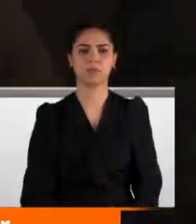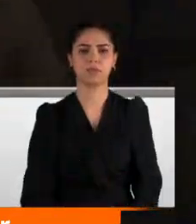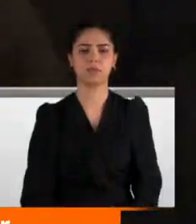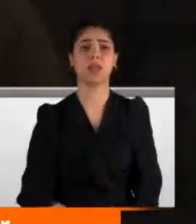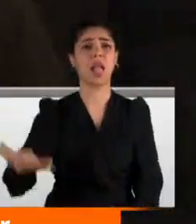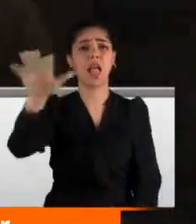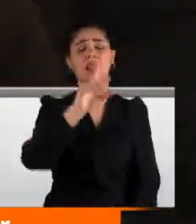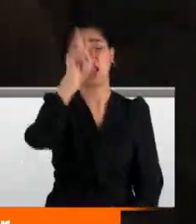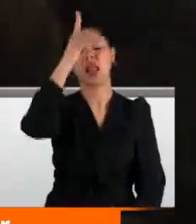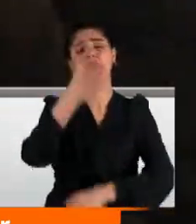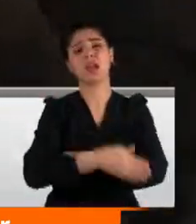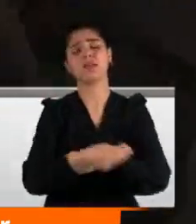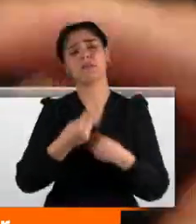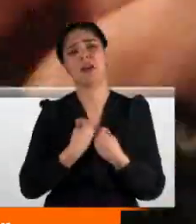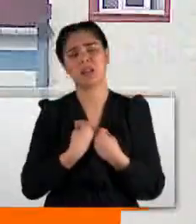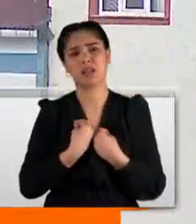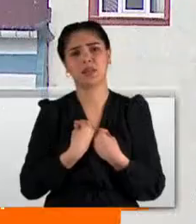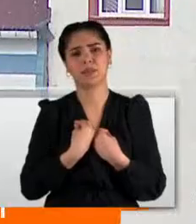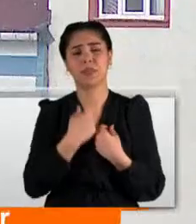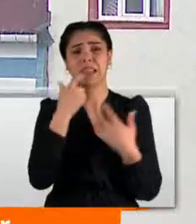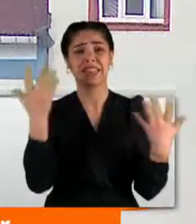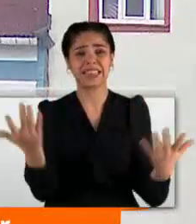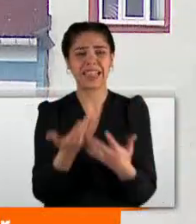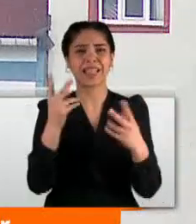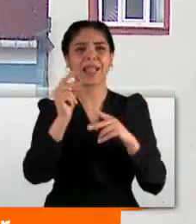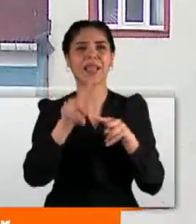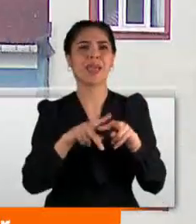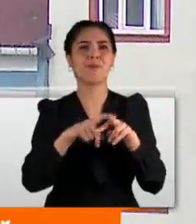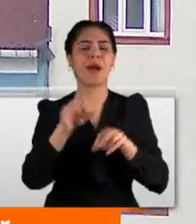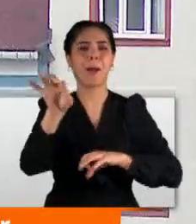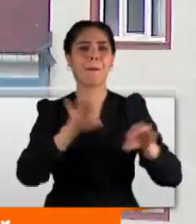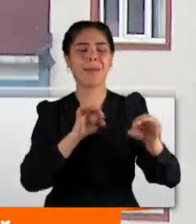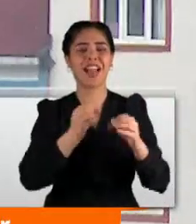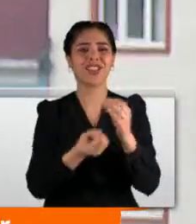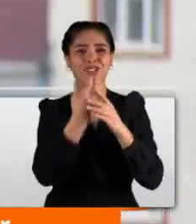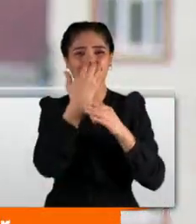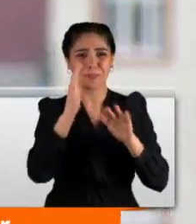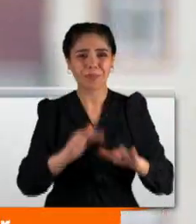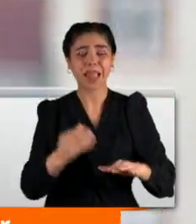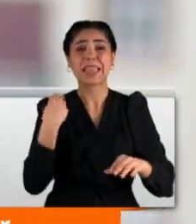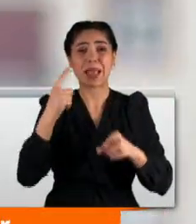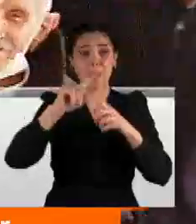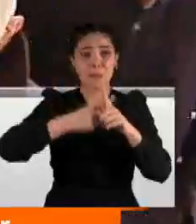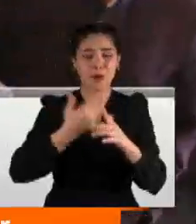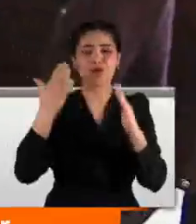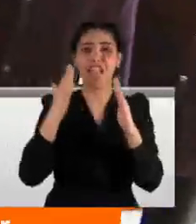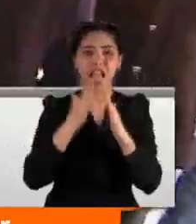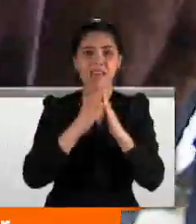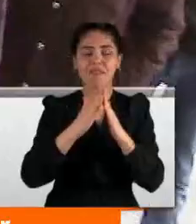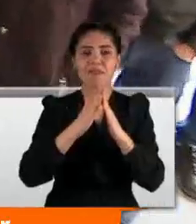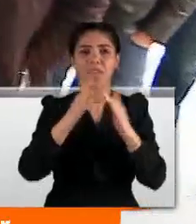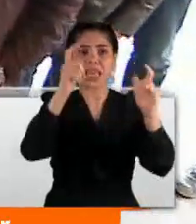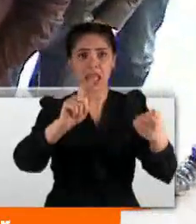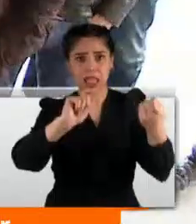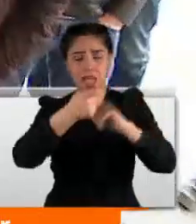Hepimize yardım etsin Allah. Yıllarca imar planının çıkmasını beklediler. Yeni projede evlerinin yerinin